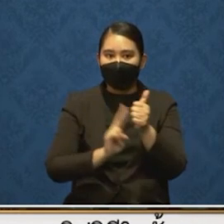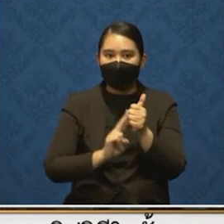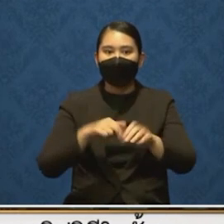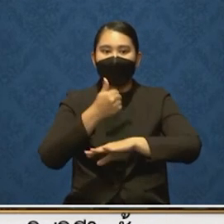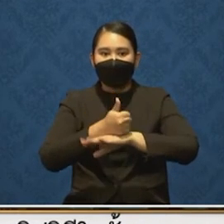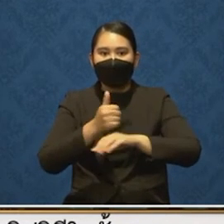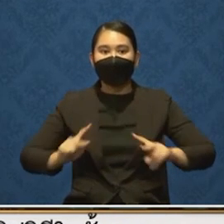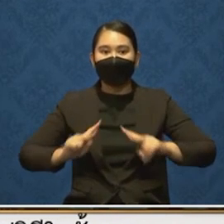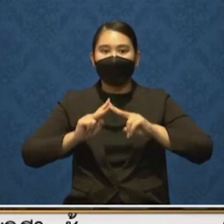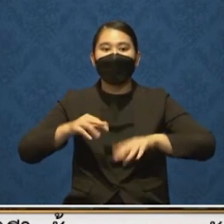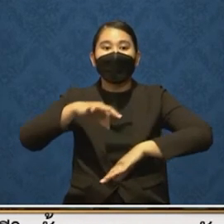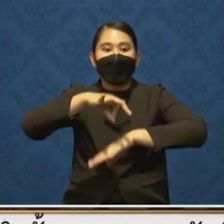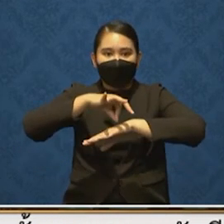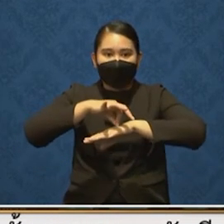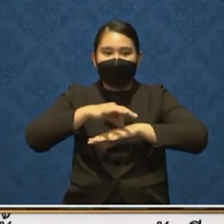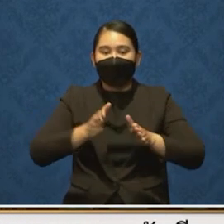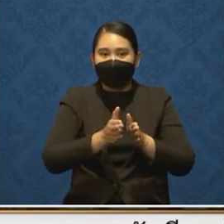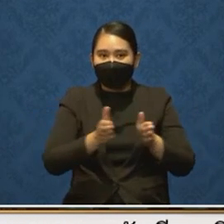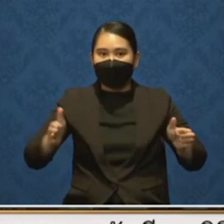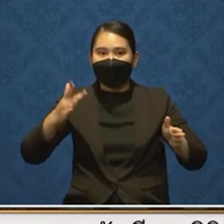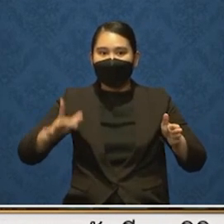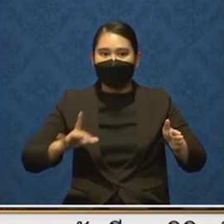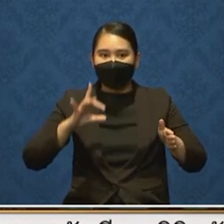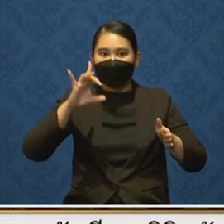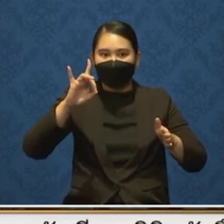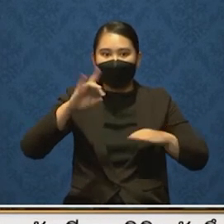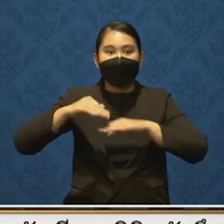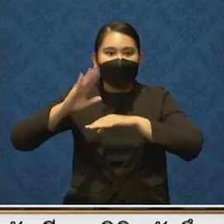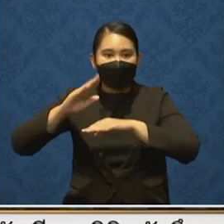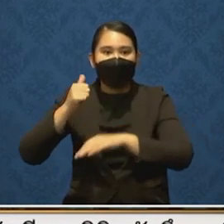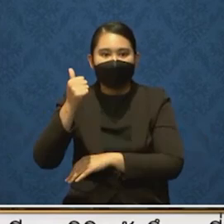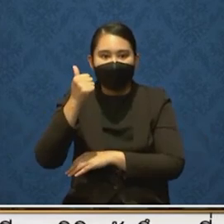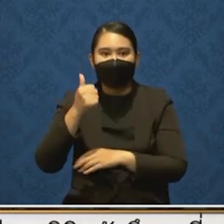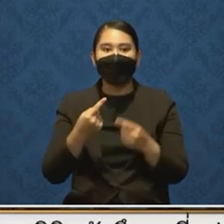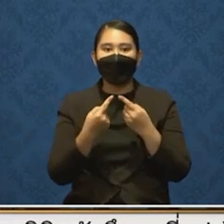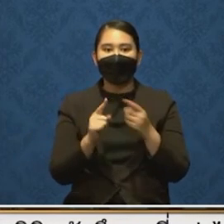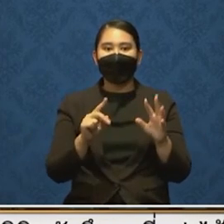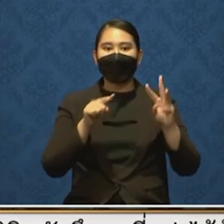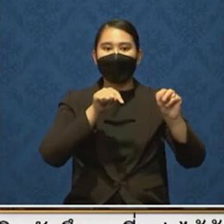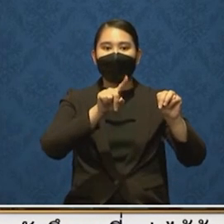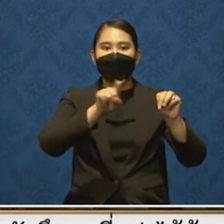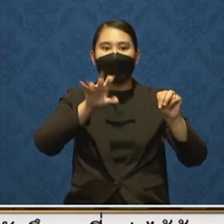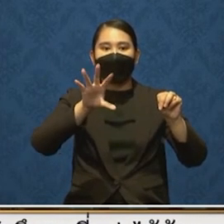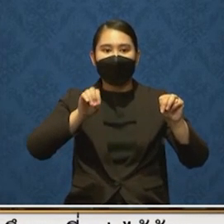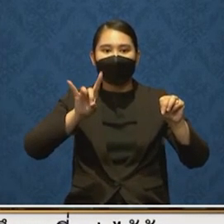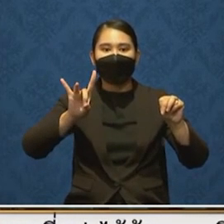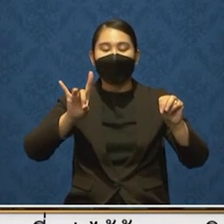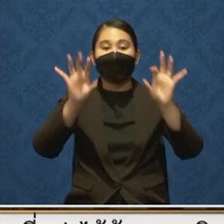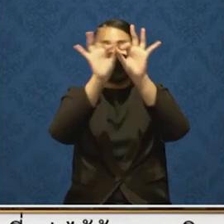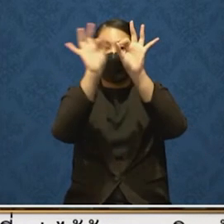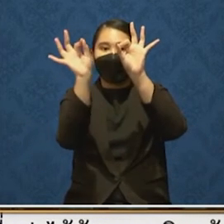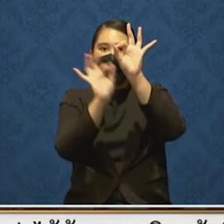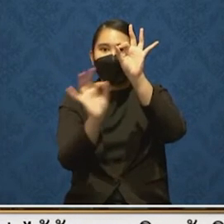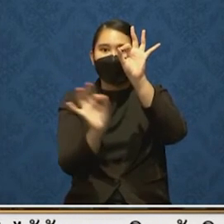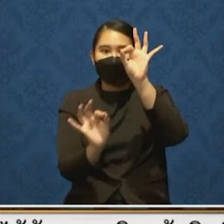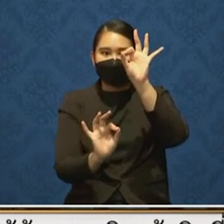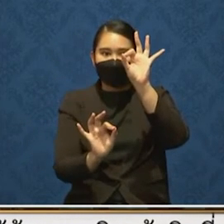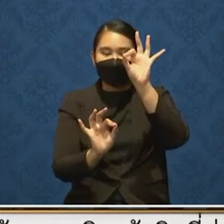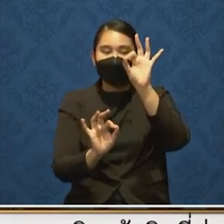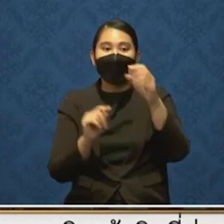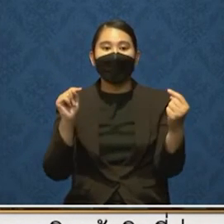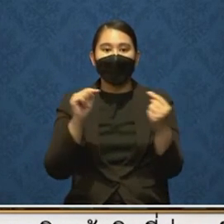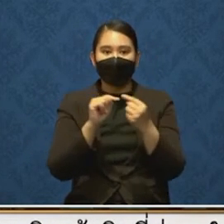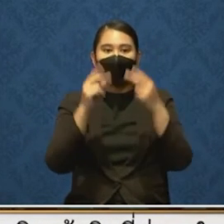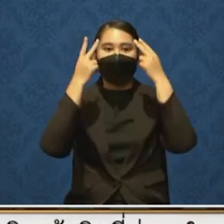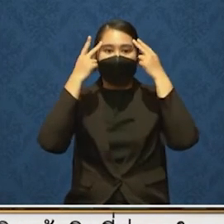รโตรงจeganỏi 8 ปีได้แต่มาต ne concentrate 58 เด้นประหัดไ้สี่เพาะนายกลิ